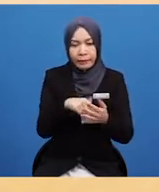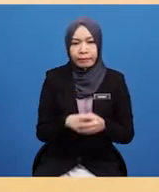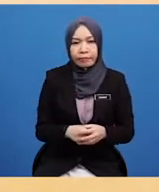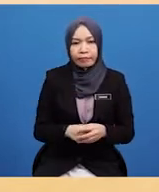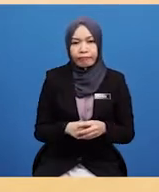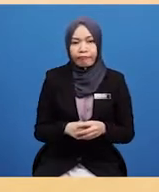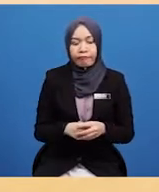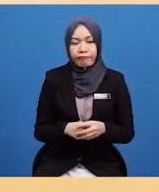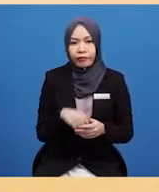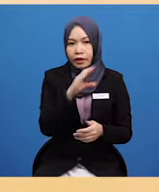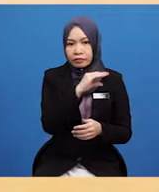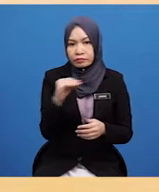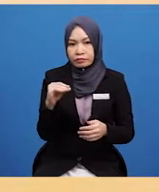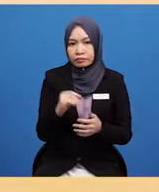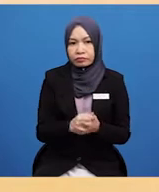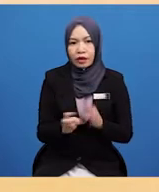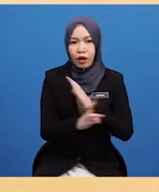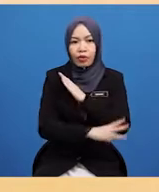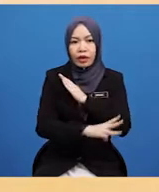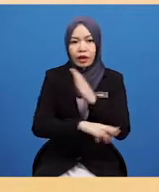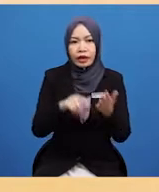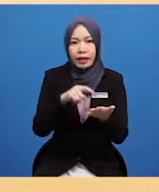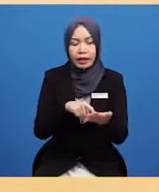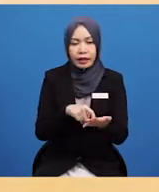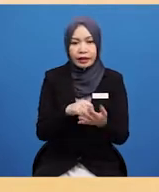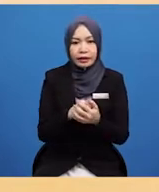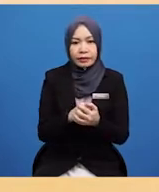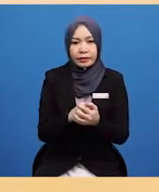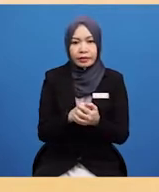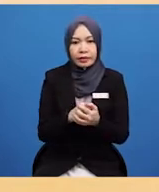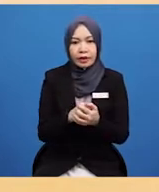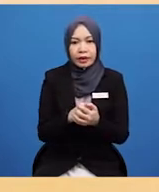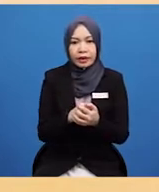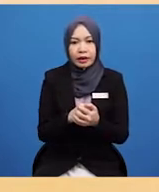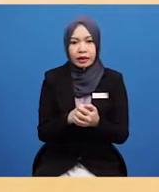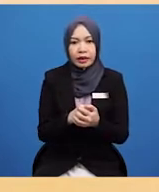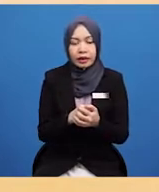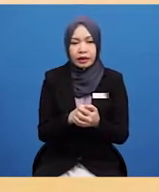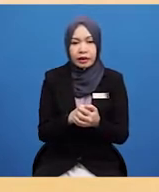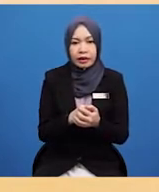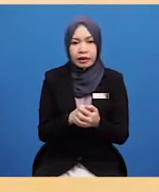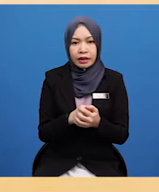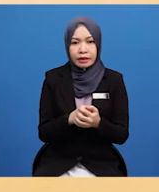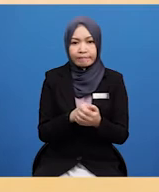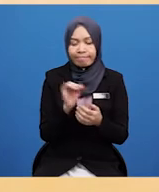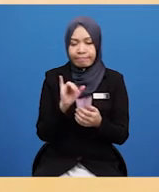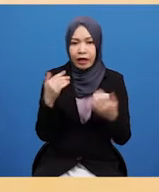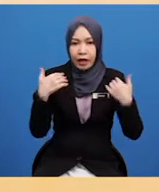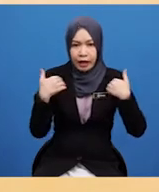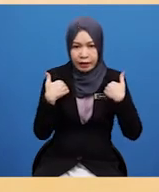perpecahan Empayar Rusia membawa kepada penubuhan negara-negara baharu juga, iaitu